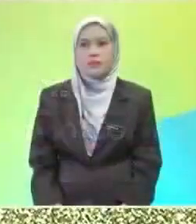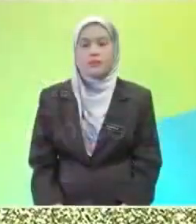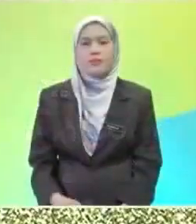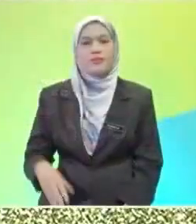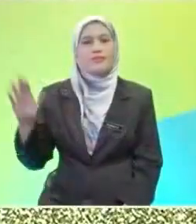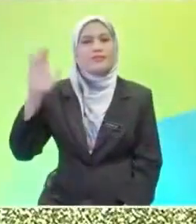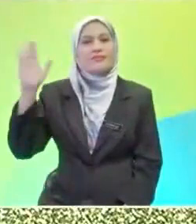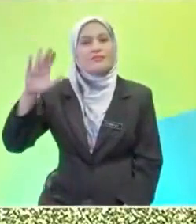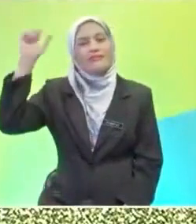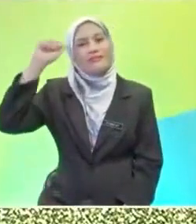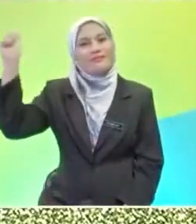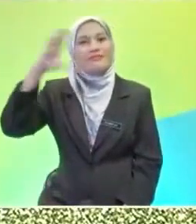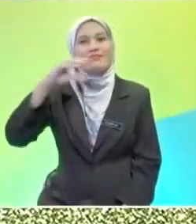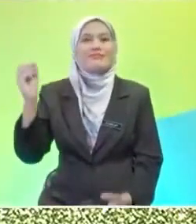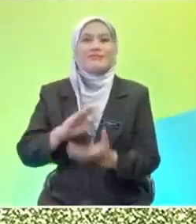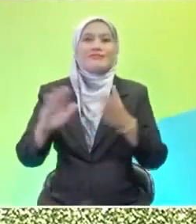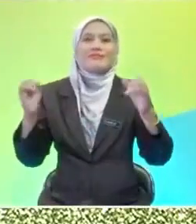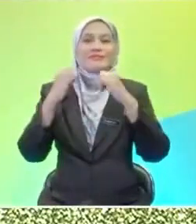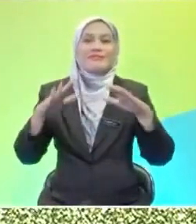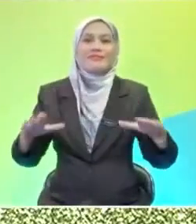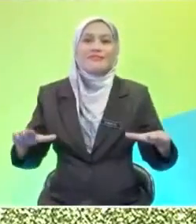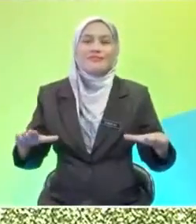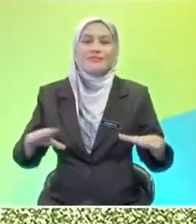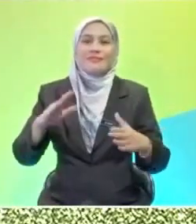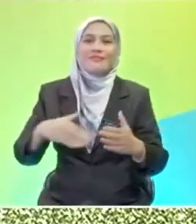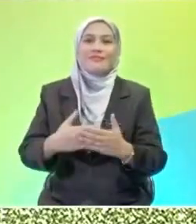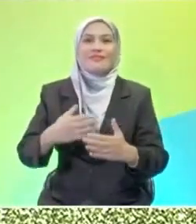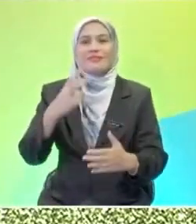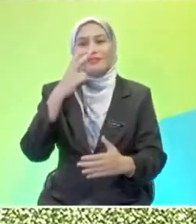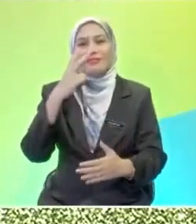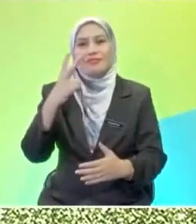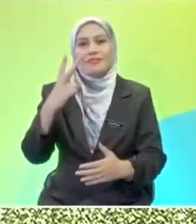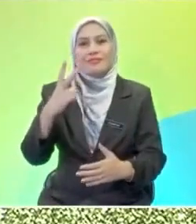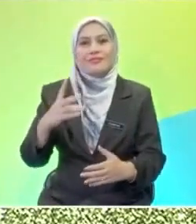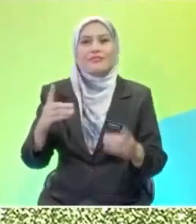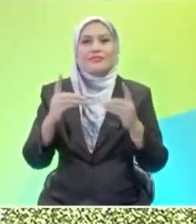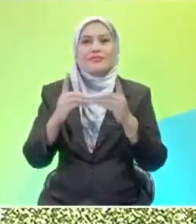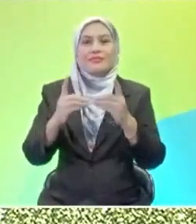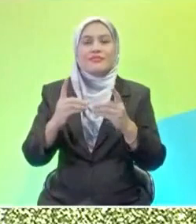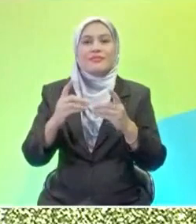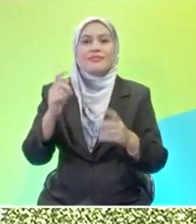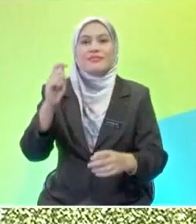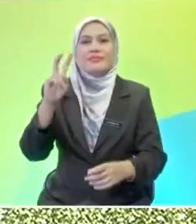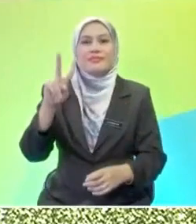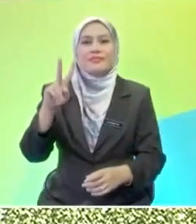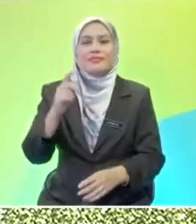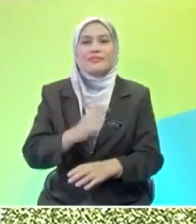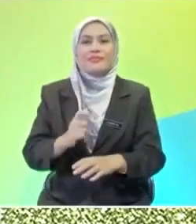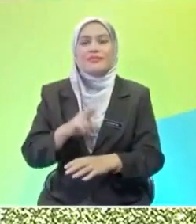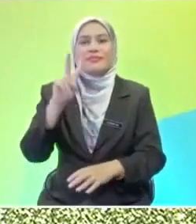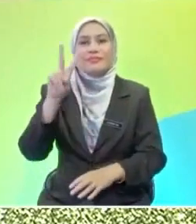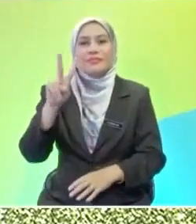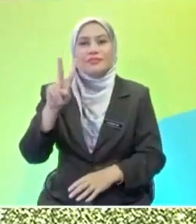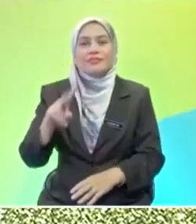pendapatan. Hai, Assalamualaikum dan salam sejahtera. Anda sedang menonton rancangan Didik TV bagi slot tahap 2 bersama saya Syafiqah